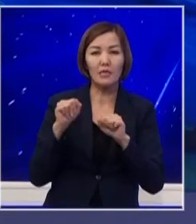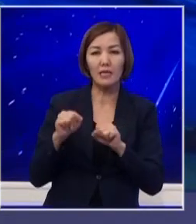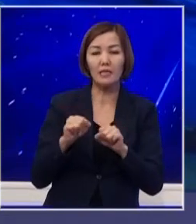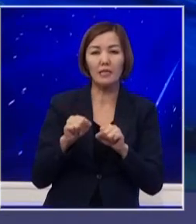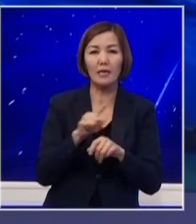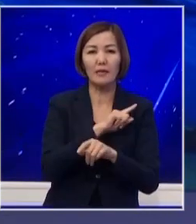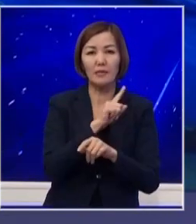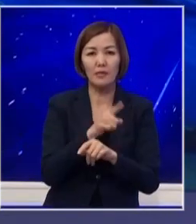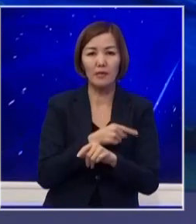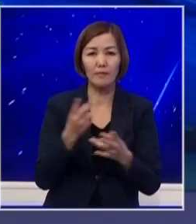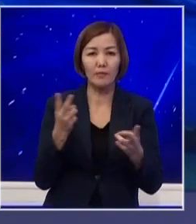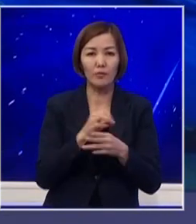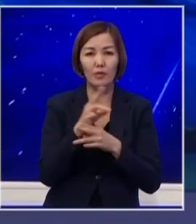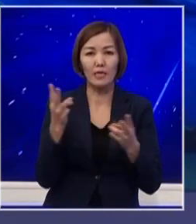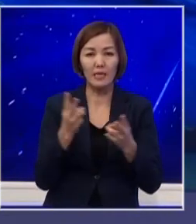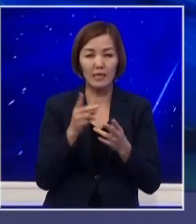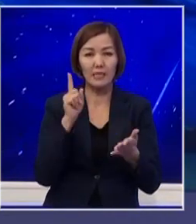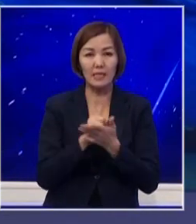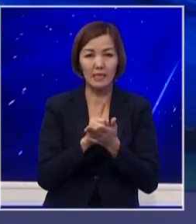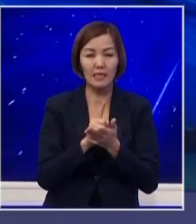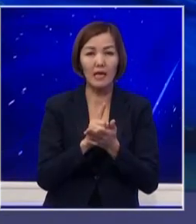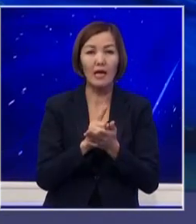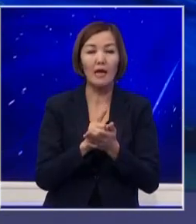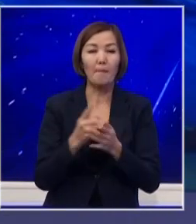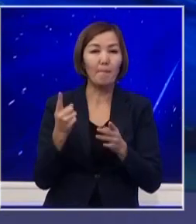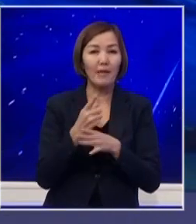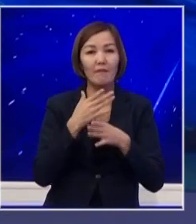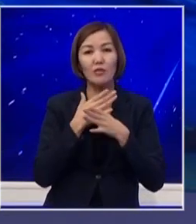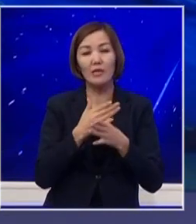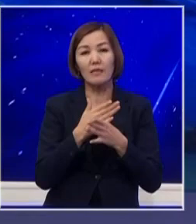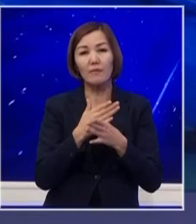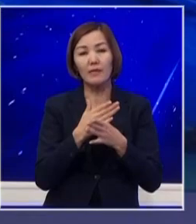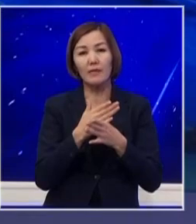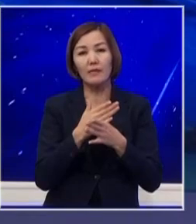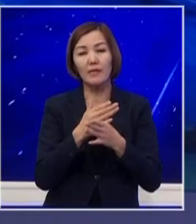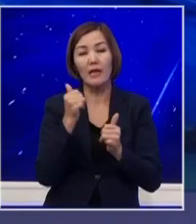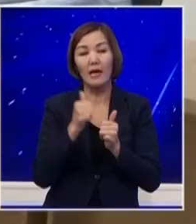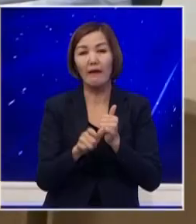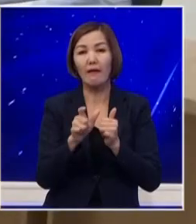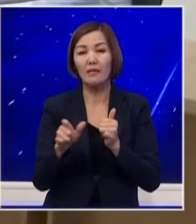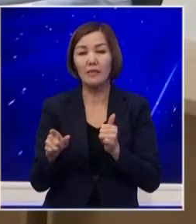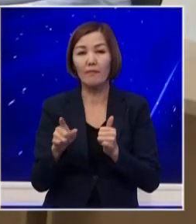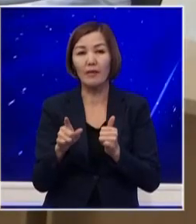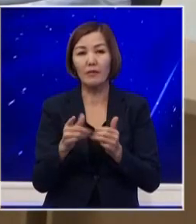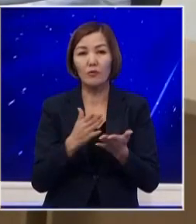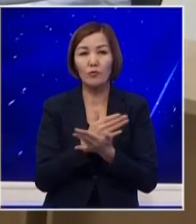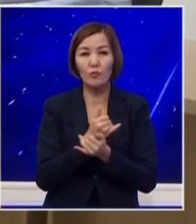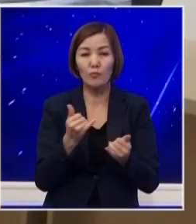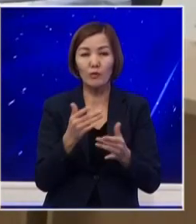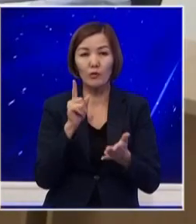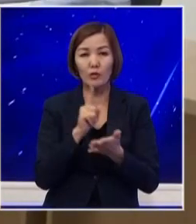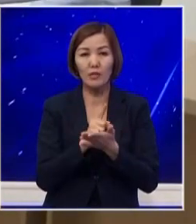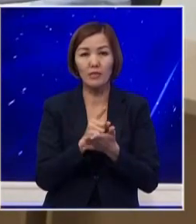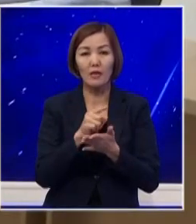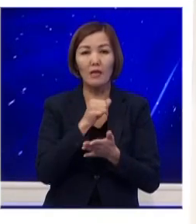шараларын бірлікте қамтамасыз етулер тиіс. Әрі алғашқы жәрдемді де әр азамат көрсете алатын болуы тиіс.